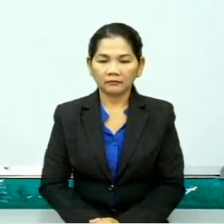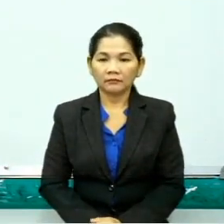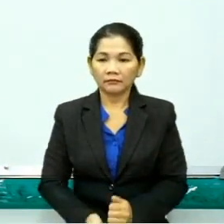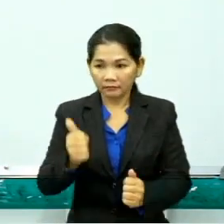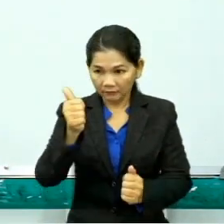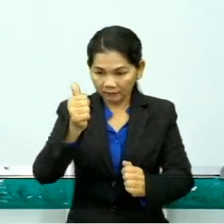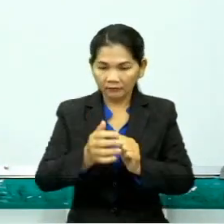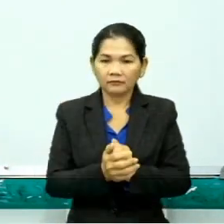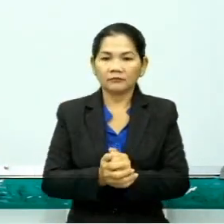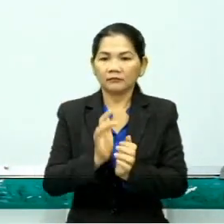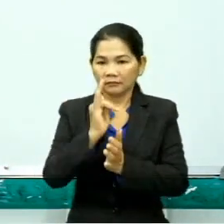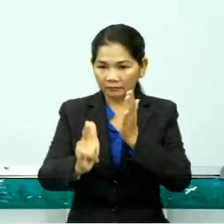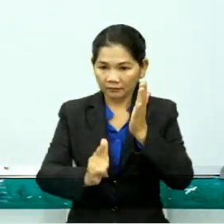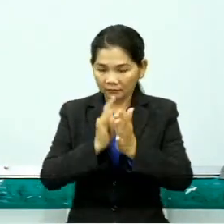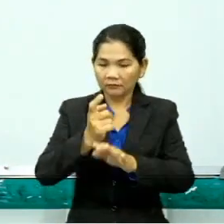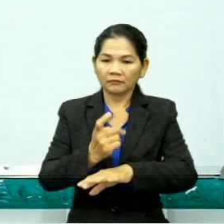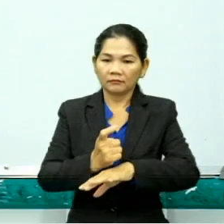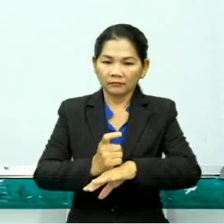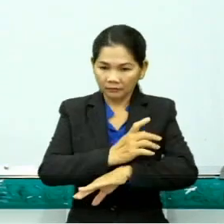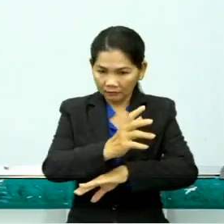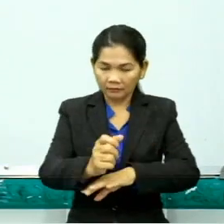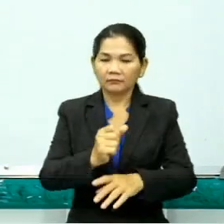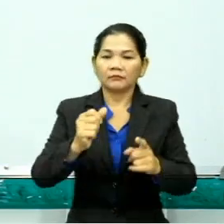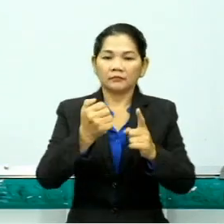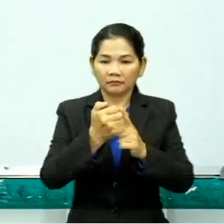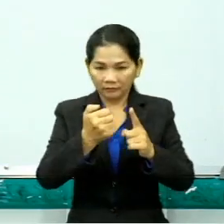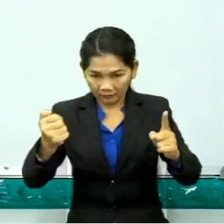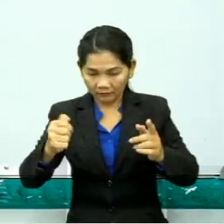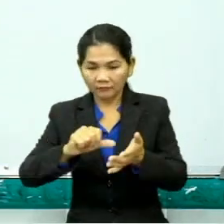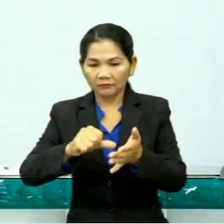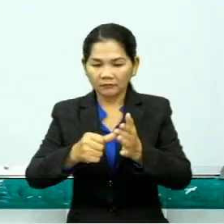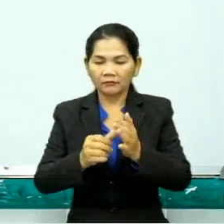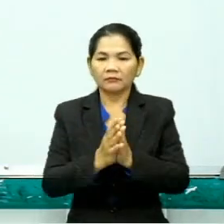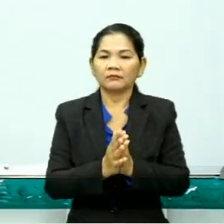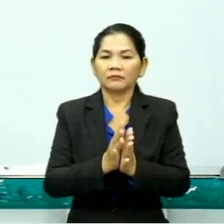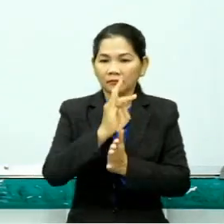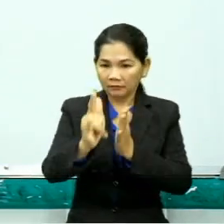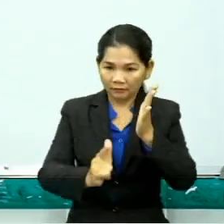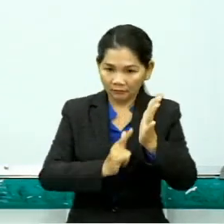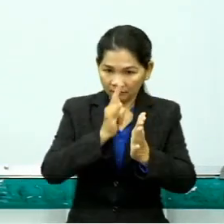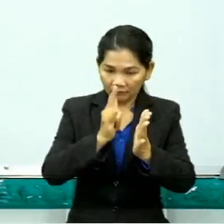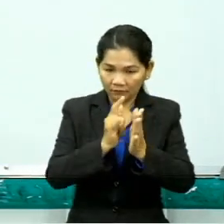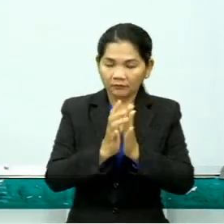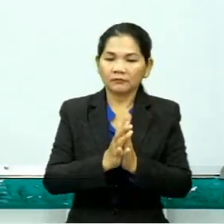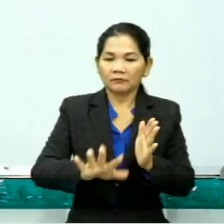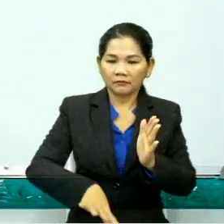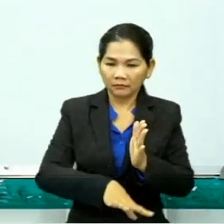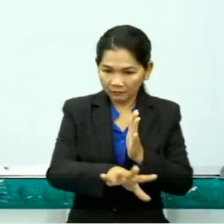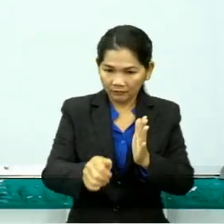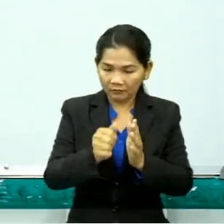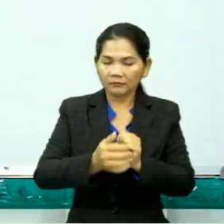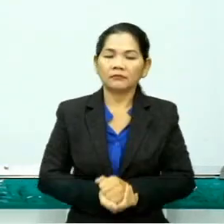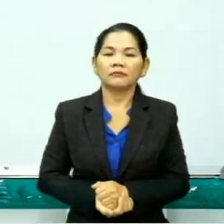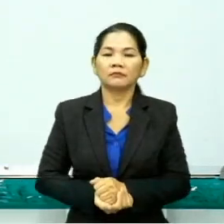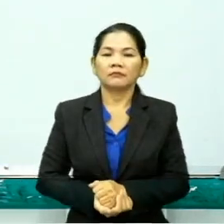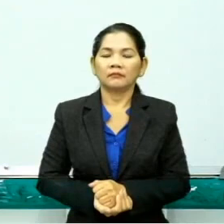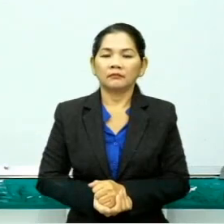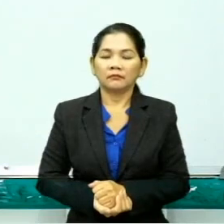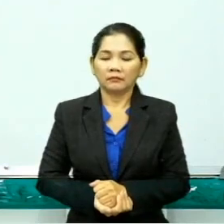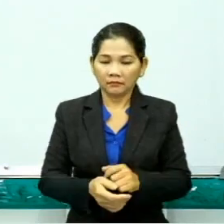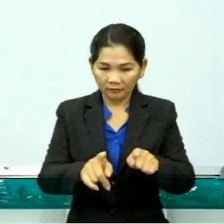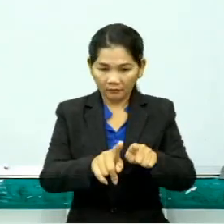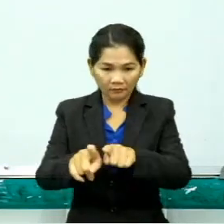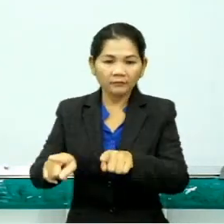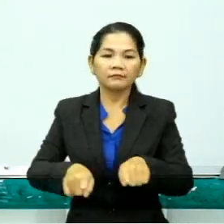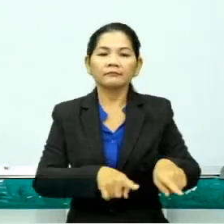chà là on na pro chiếc camera thằng bịa chỉ niêm miền này thả pro chiếc chốn khmai na con chà đội cô năng